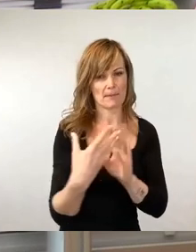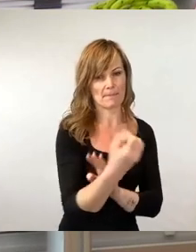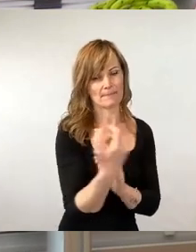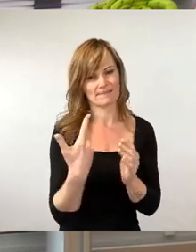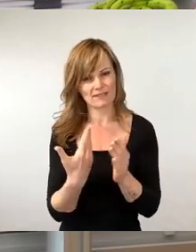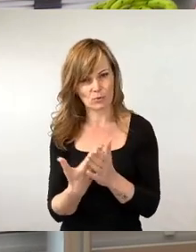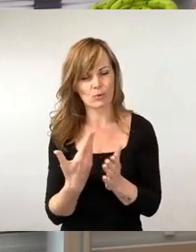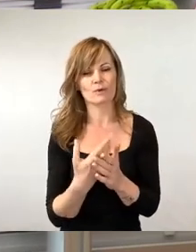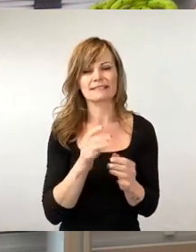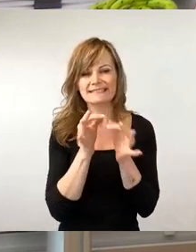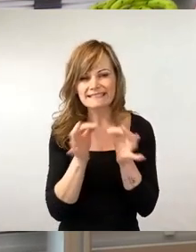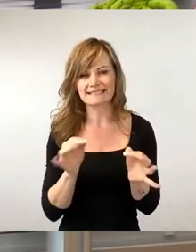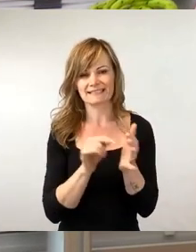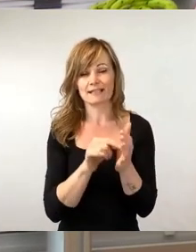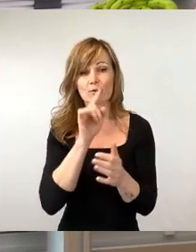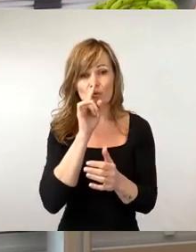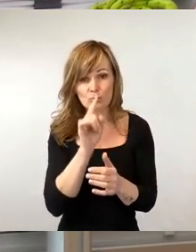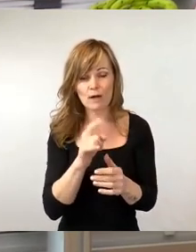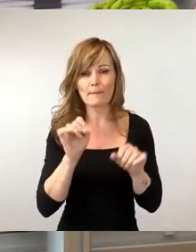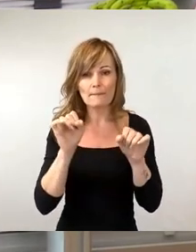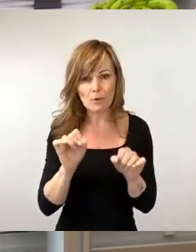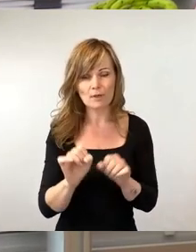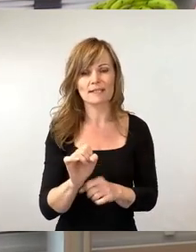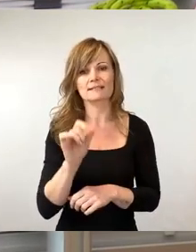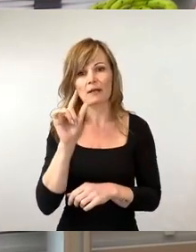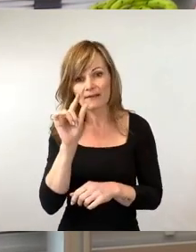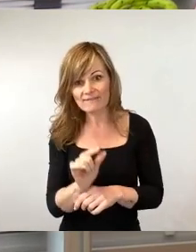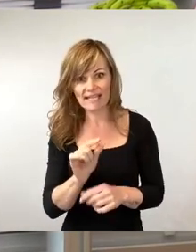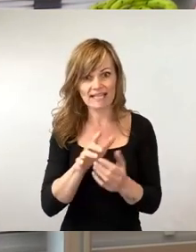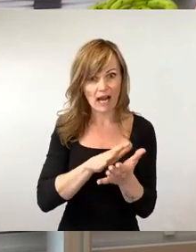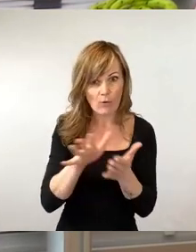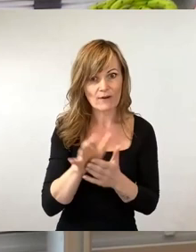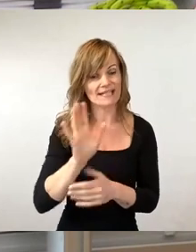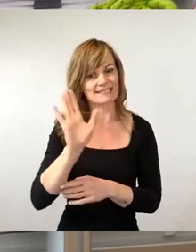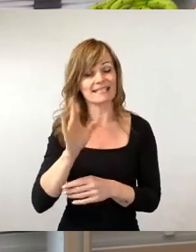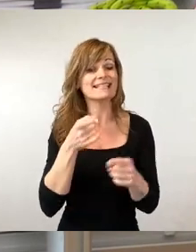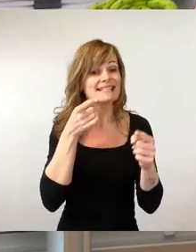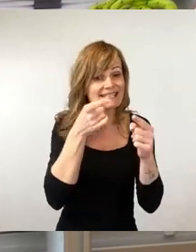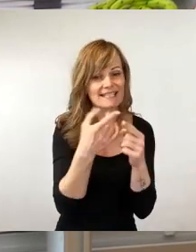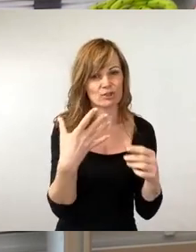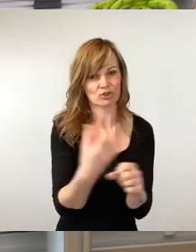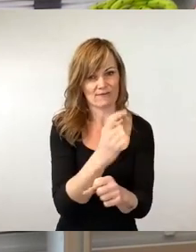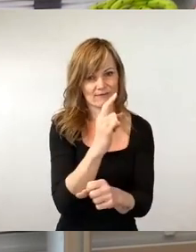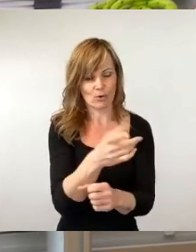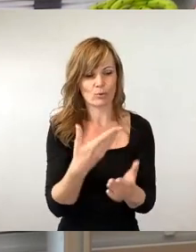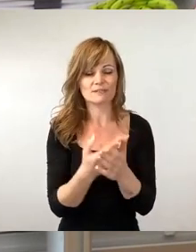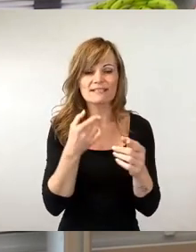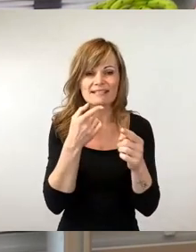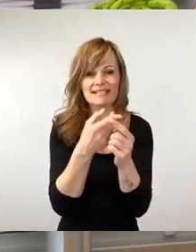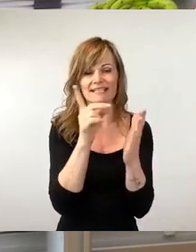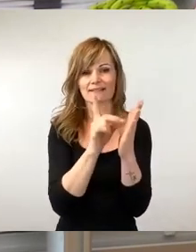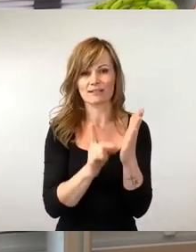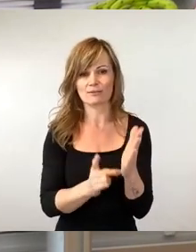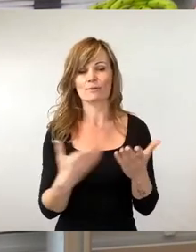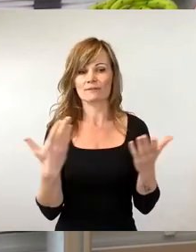nicht einfach nur darum, möglichst den geringstmöglichen Aufwand zu haben, sondern das Ziel zu erreichen. Und das Ziel definiert bei uns unsere Hauptsatzung. Und da steht unter